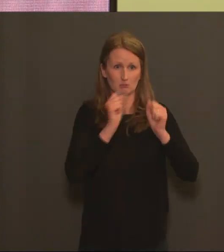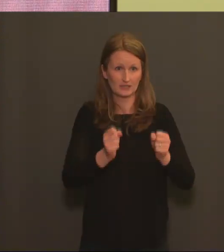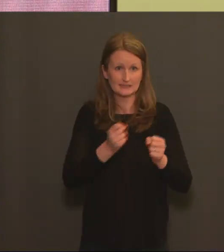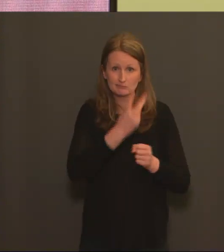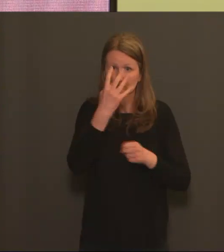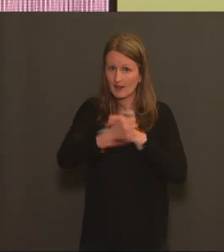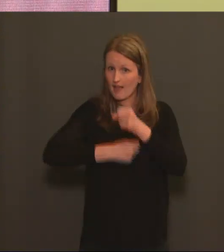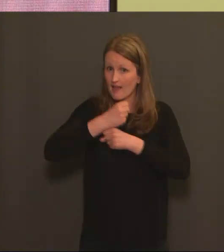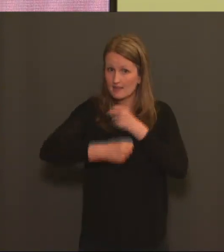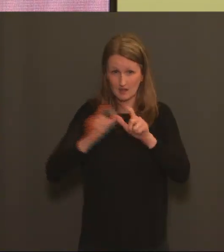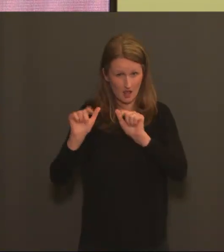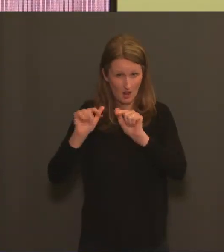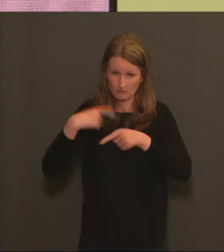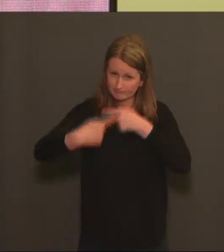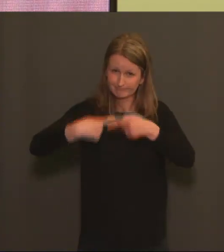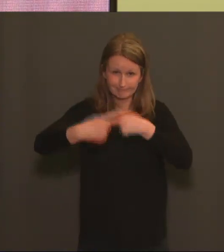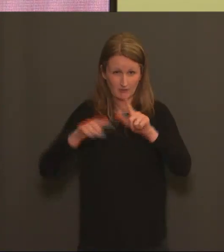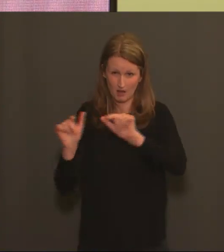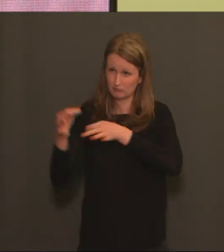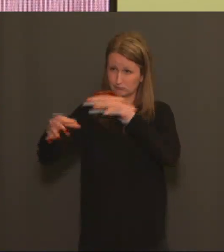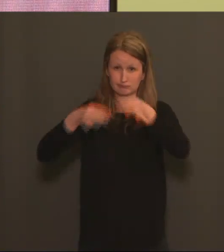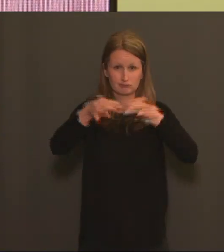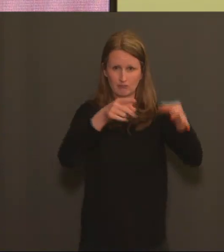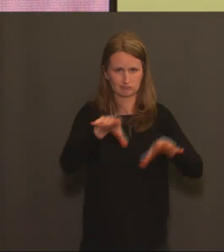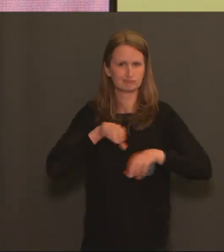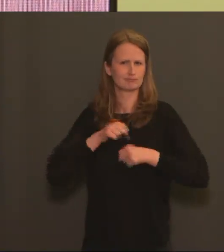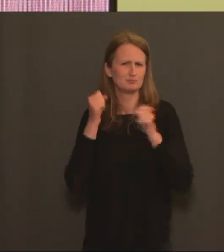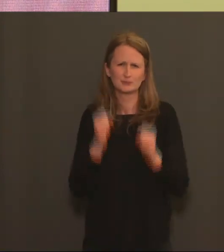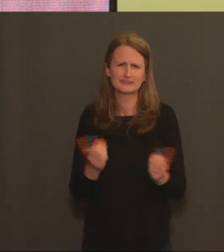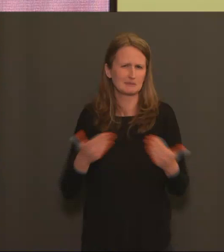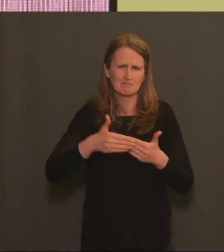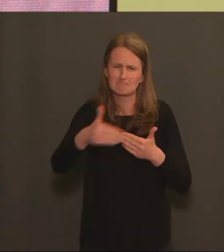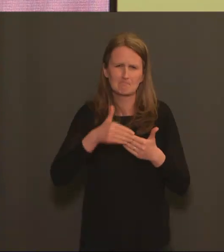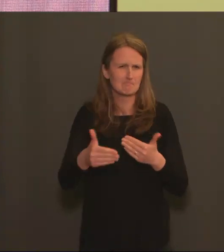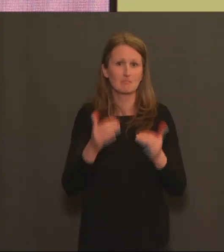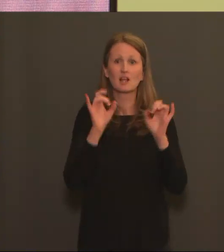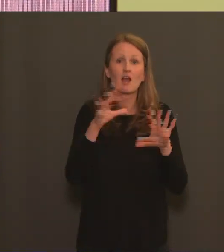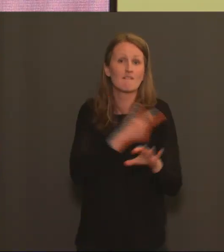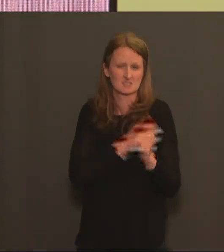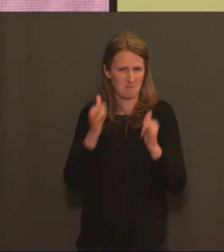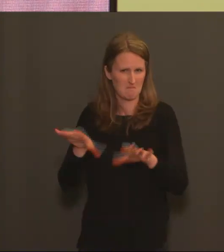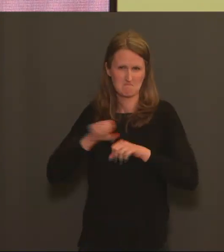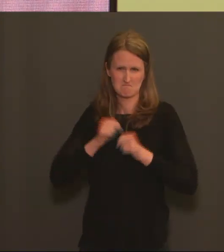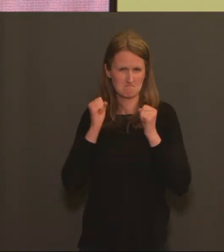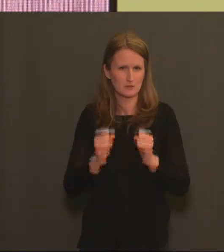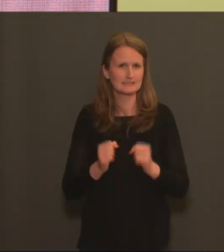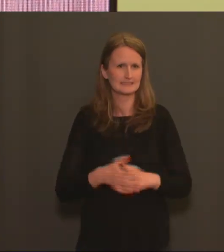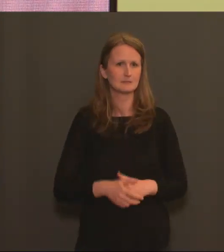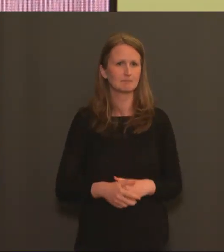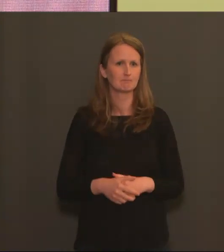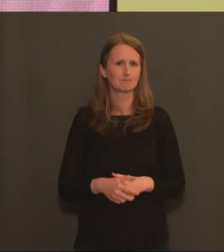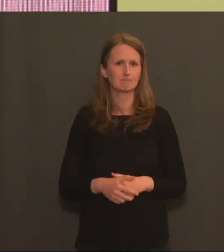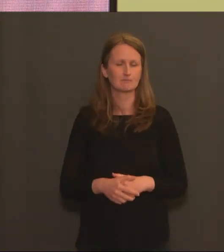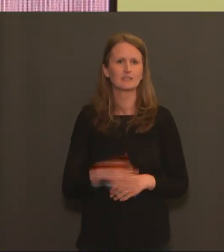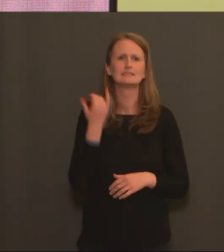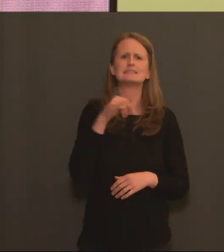les effets secondaires de la vaccination, les effets secondaires plutôt généraux d'ailleurs, eh bien, il ne faut pas hésiter, sauf si vous avez une contre-indication, bien